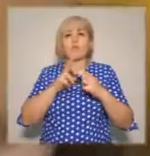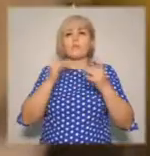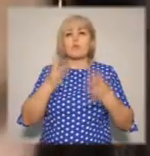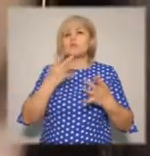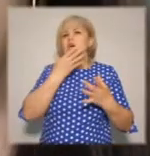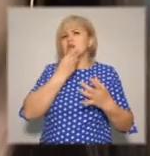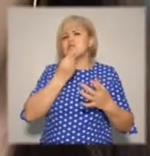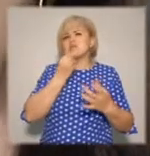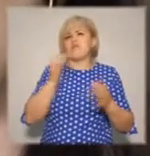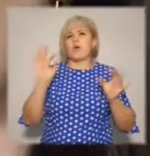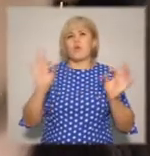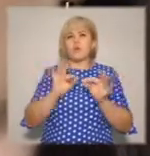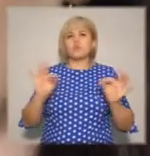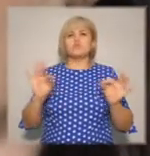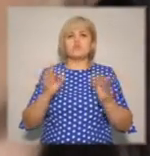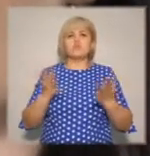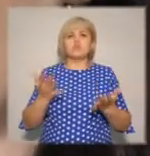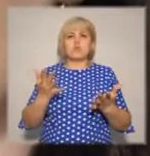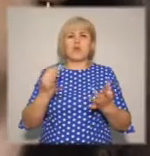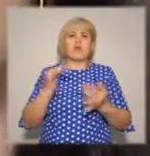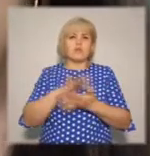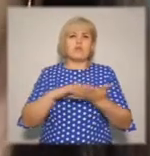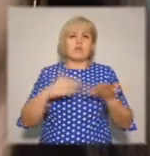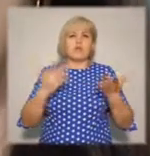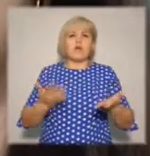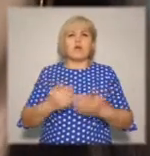взаимоотношения мальчиков и девочек, потому что это просто красиво,